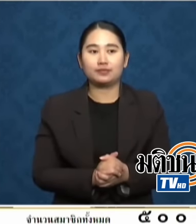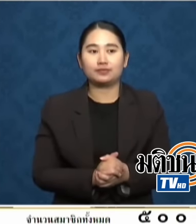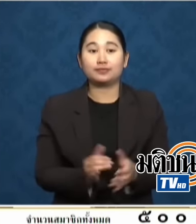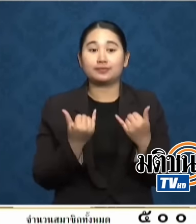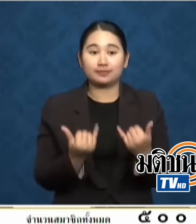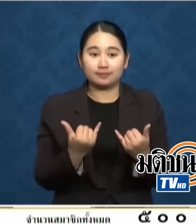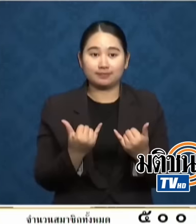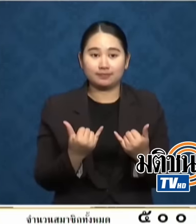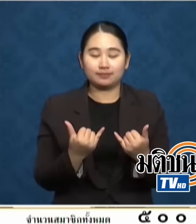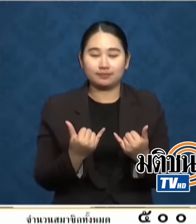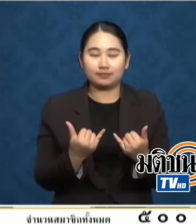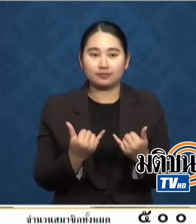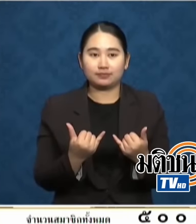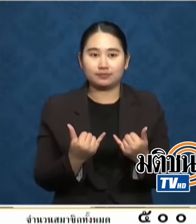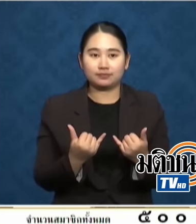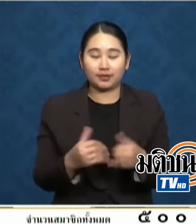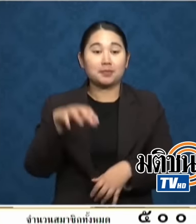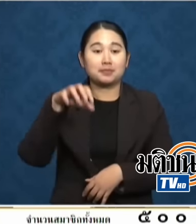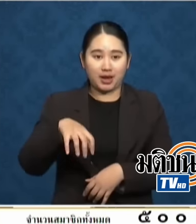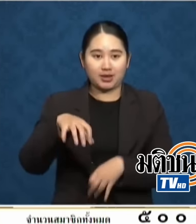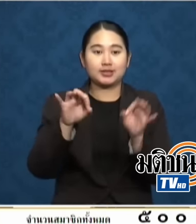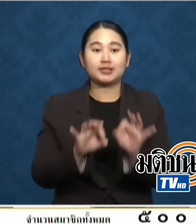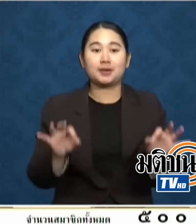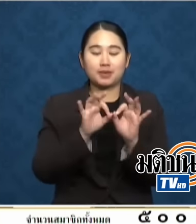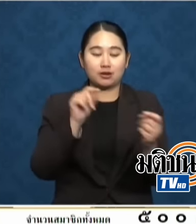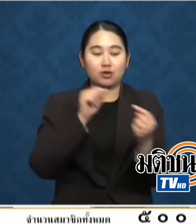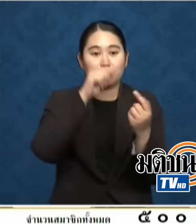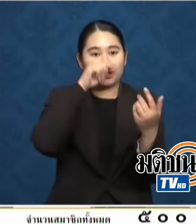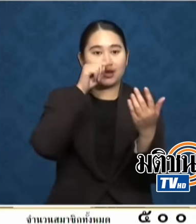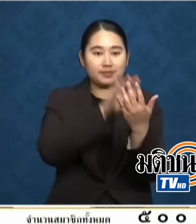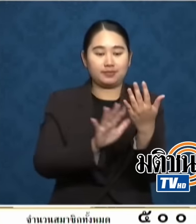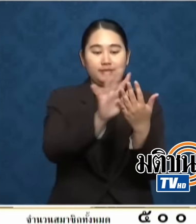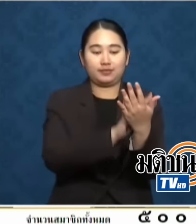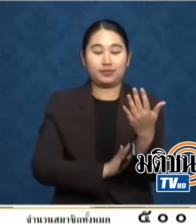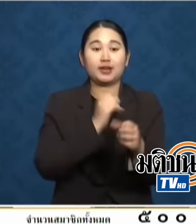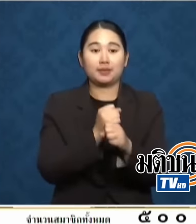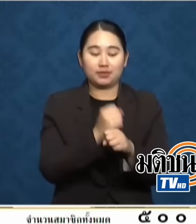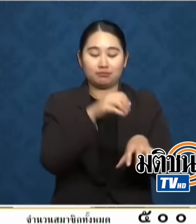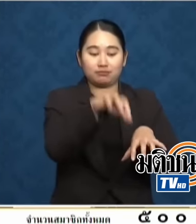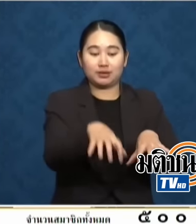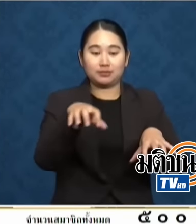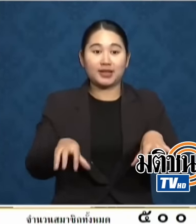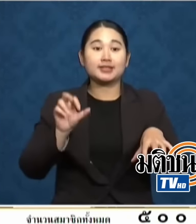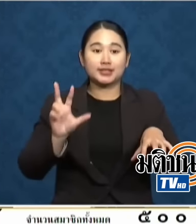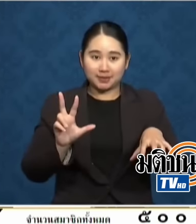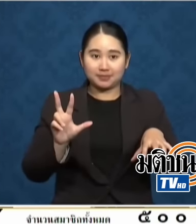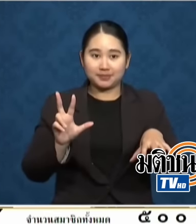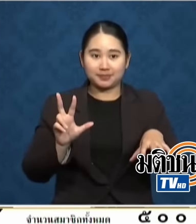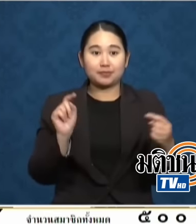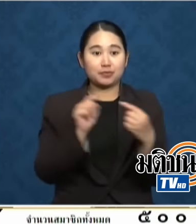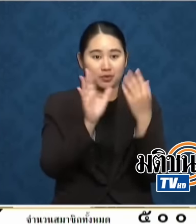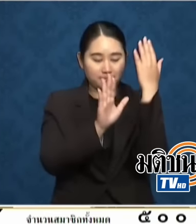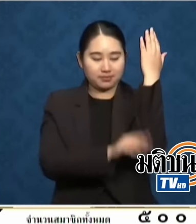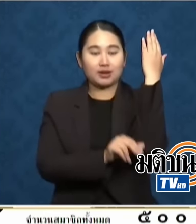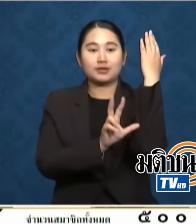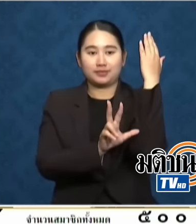ปัจจุบันนี้มีองค์กรสำคัญองค์กรระดับประเทศถึง3องค์กรอยู่ในพื้นที่จังห